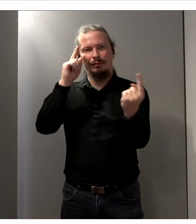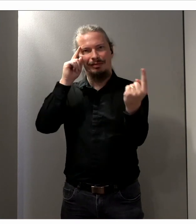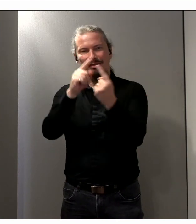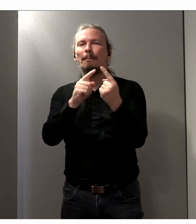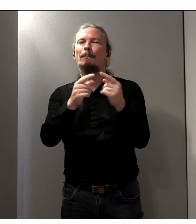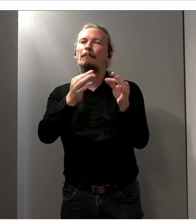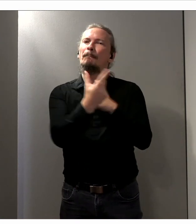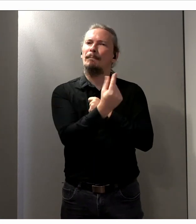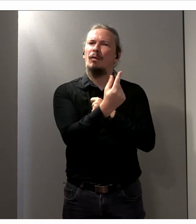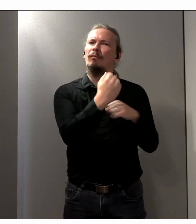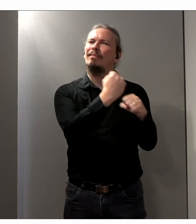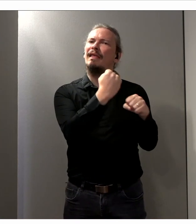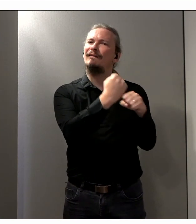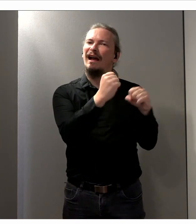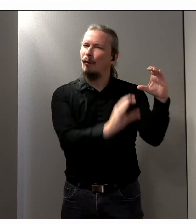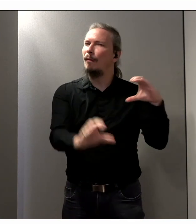compétences complémentaires.